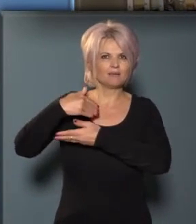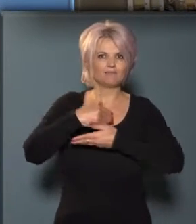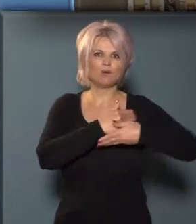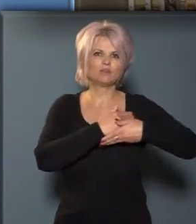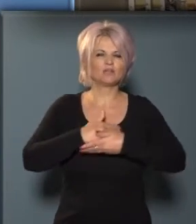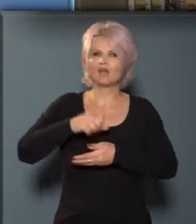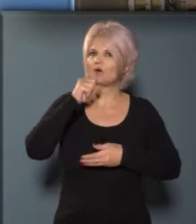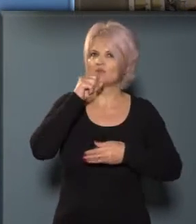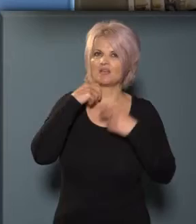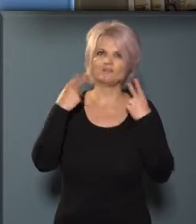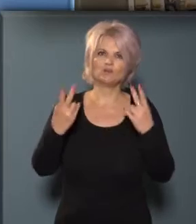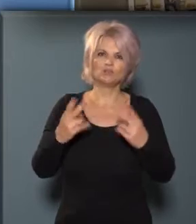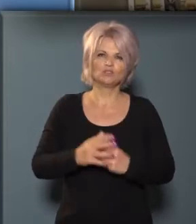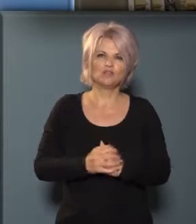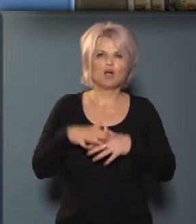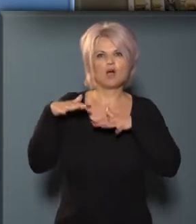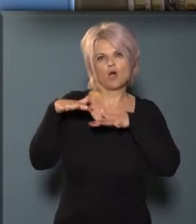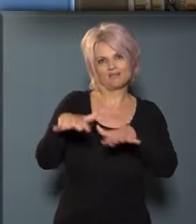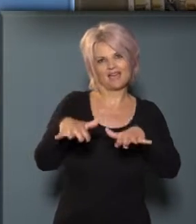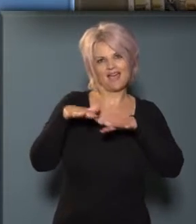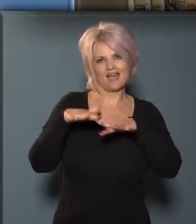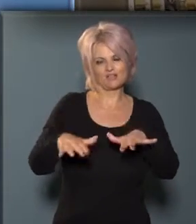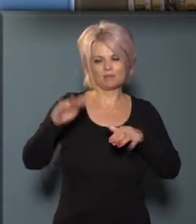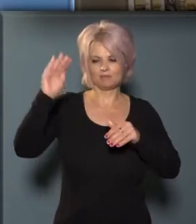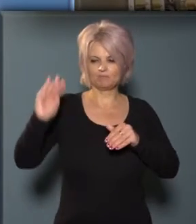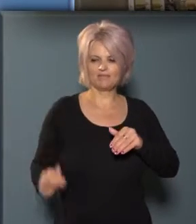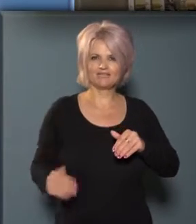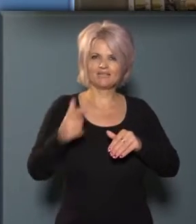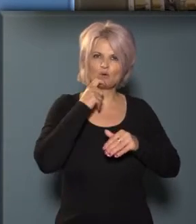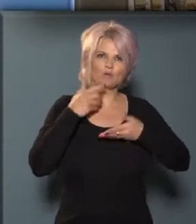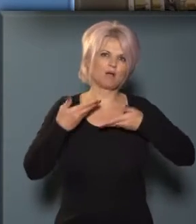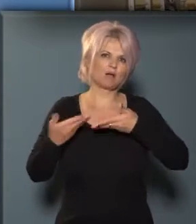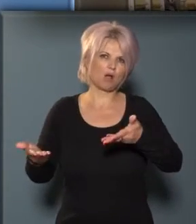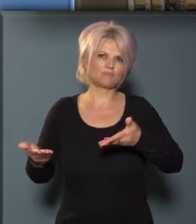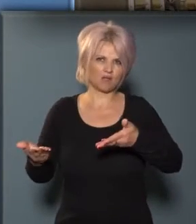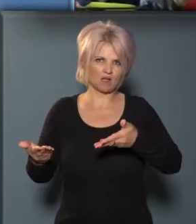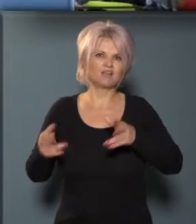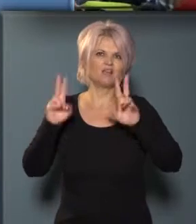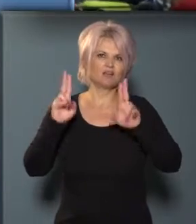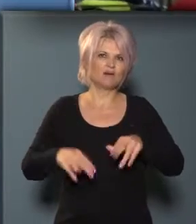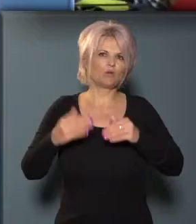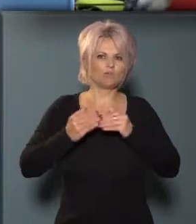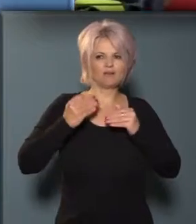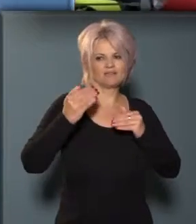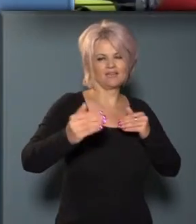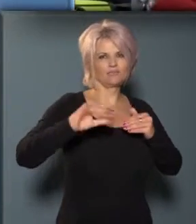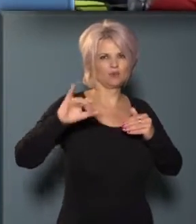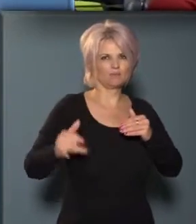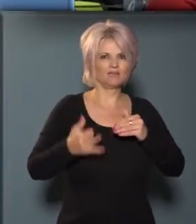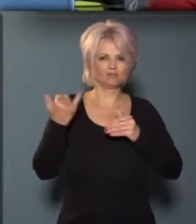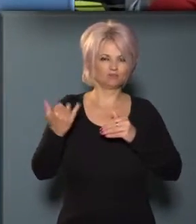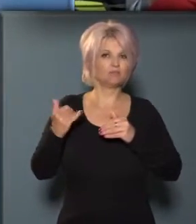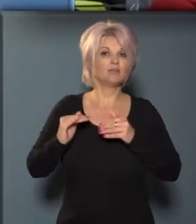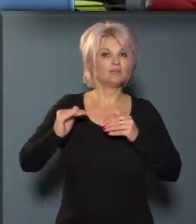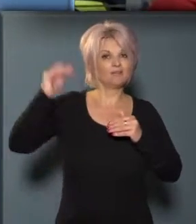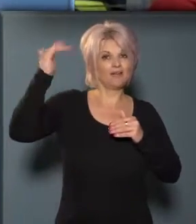ami meghatározza. És érdekes módon, amit pici korukba kapnak, azok úgy be is épülnek, tehát későbbiekbe is megtalálhatjuk, akár